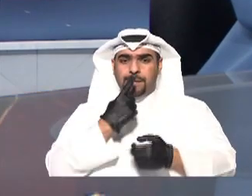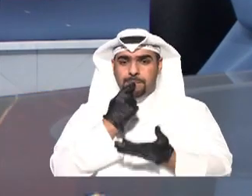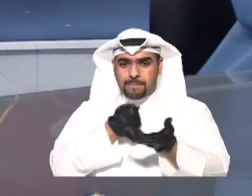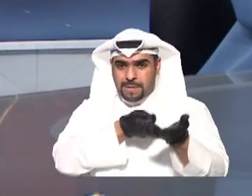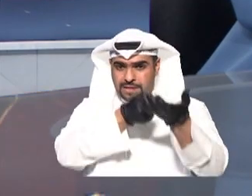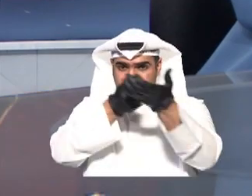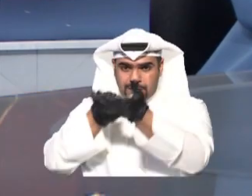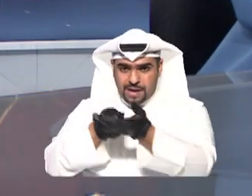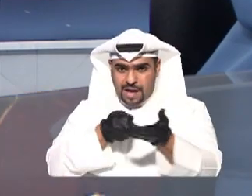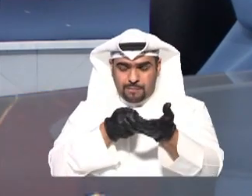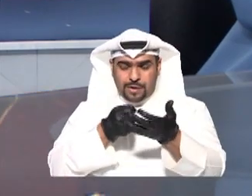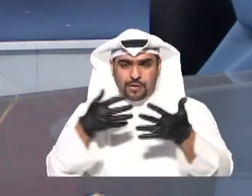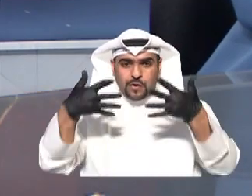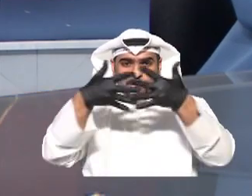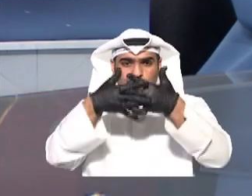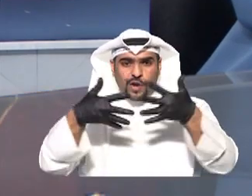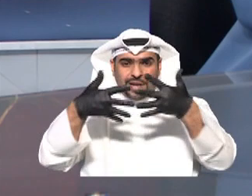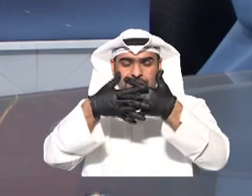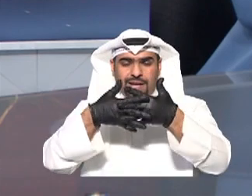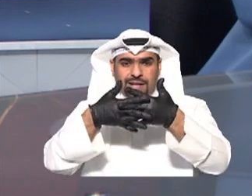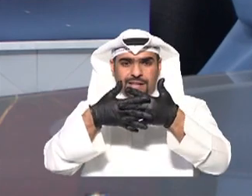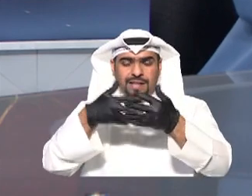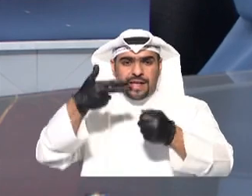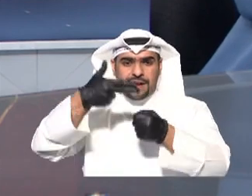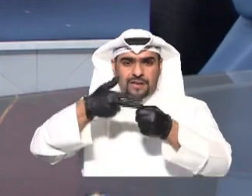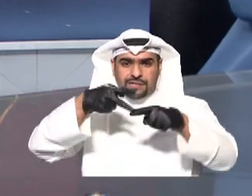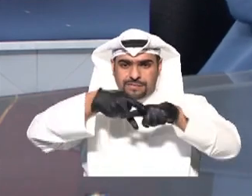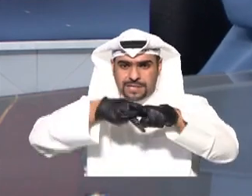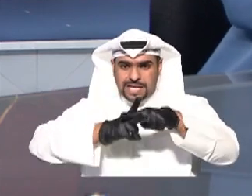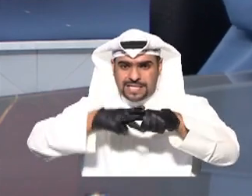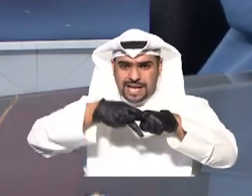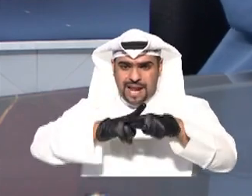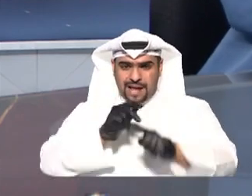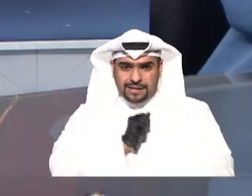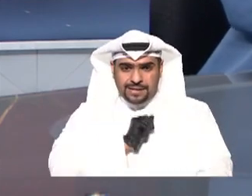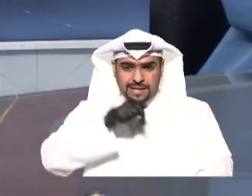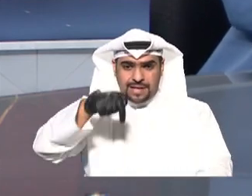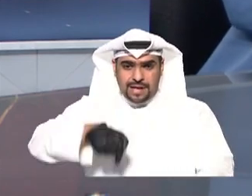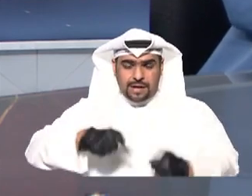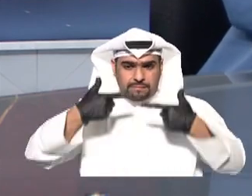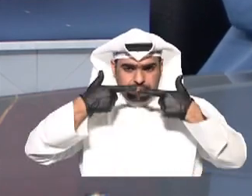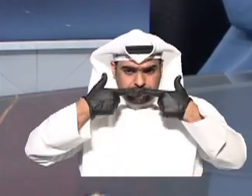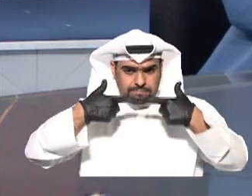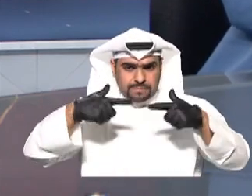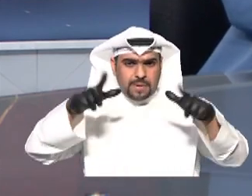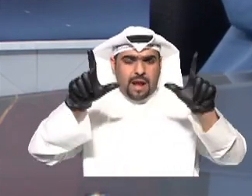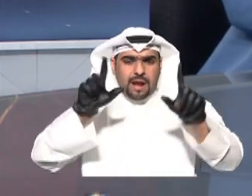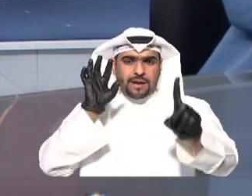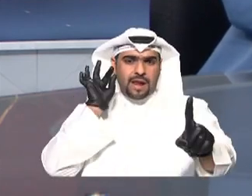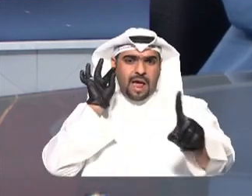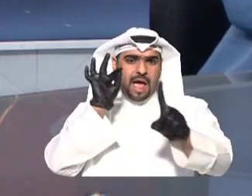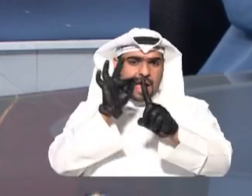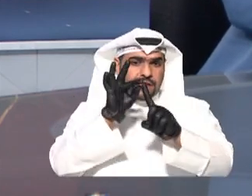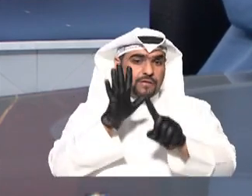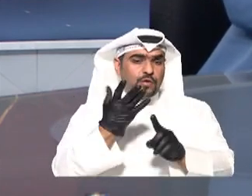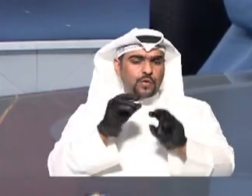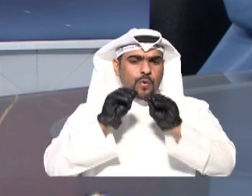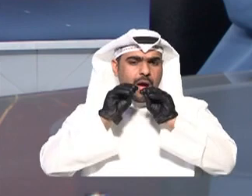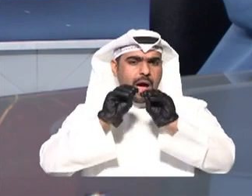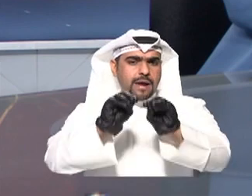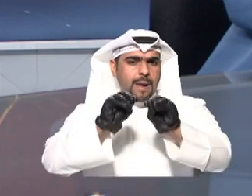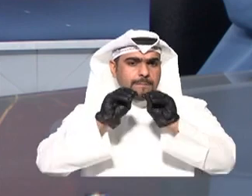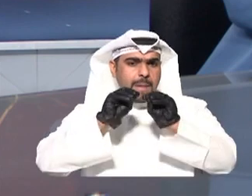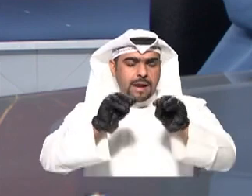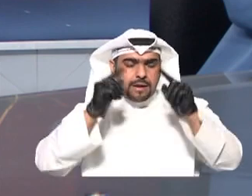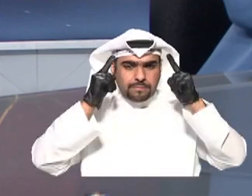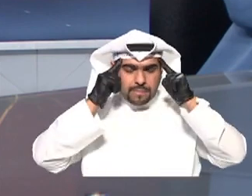وشركة إكويت للبترو كيماويات. نعم، الحملة المرتقبة تهدف لتقديم حزمة توعوية إرشادية